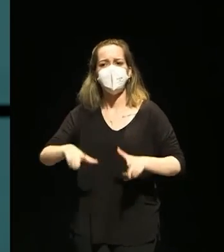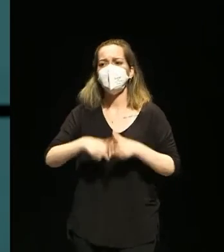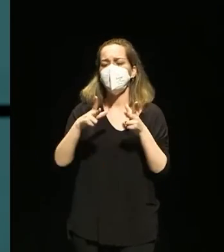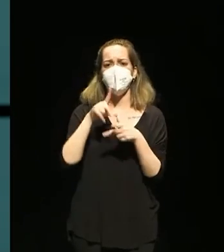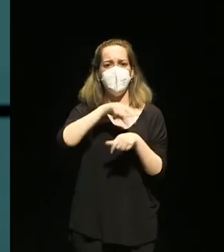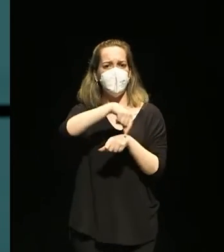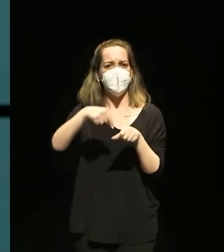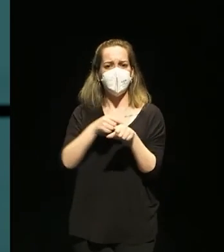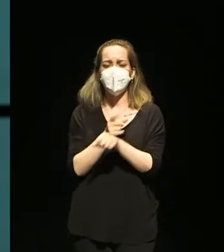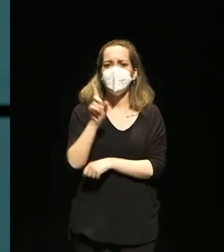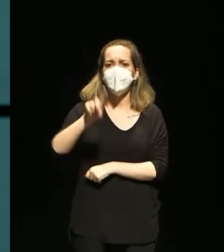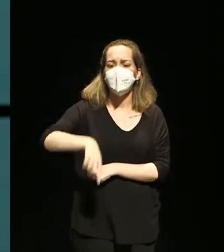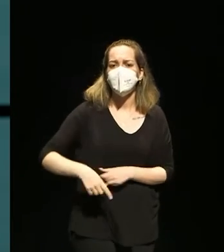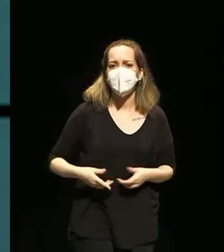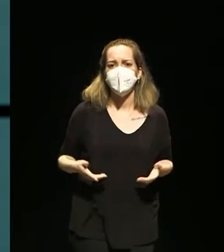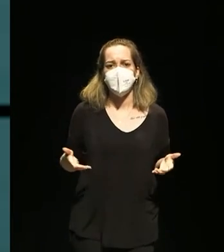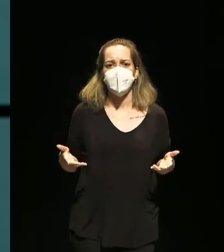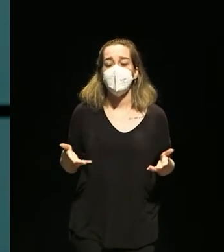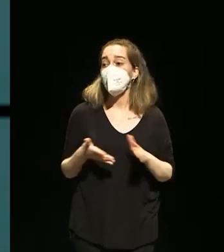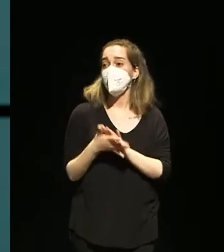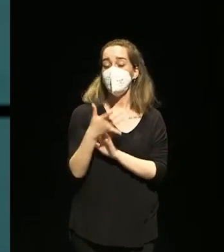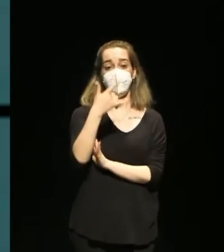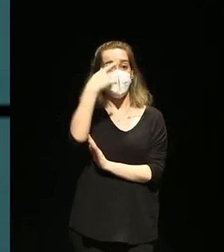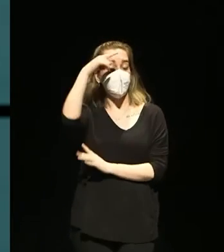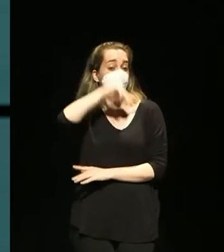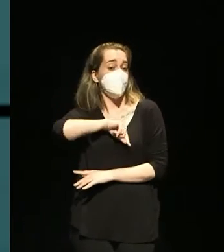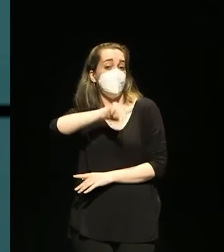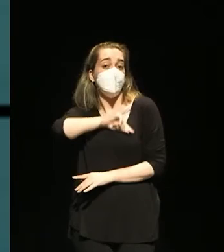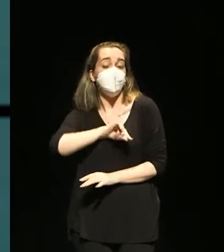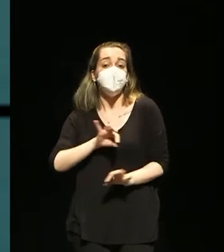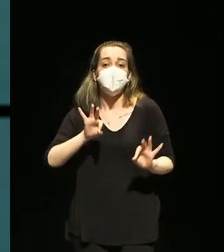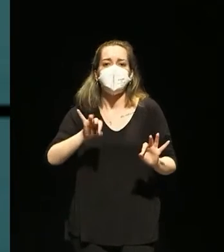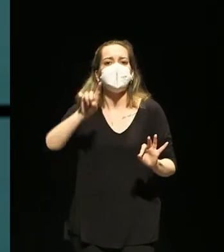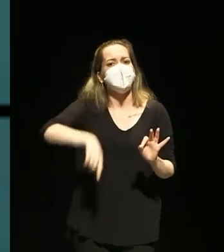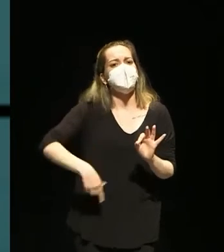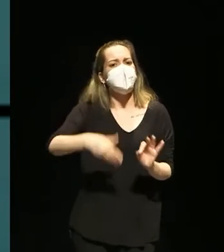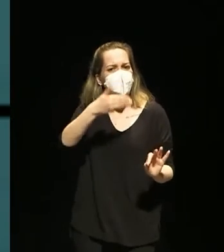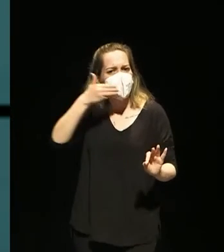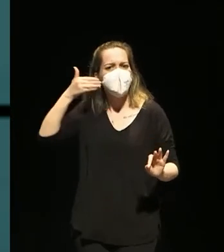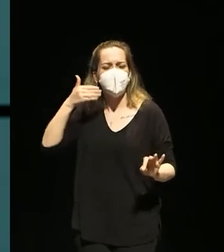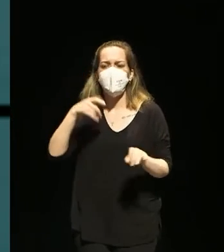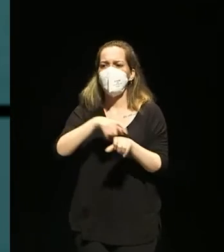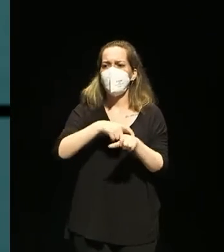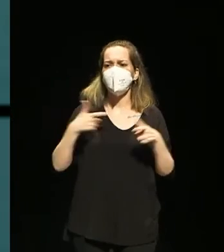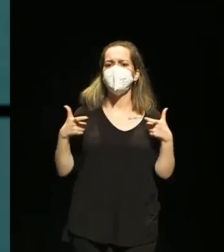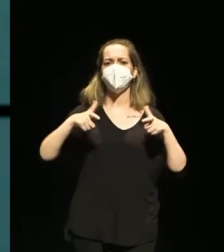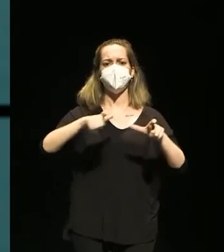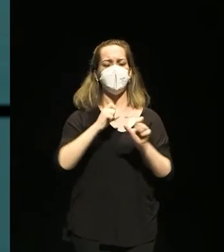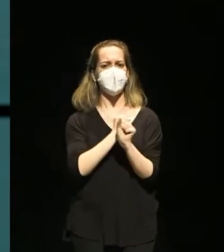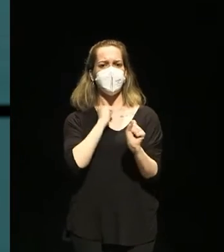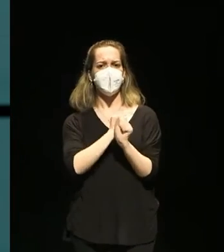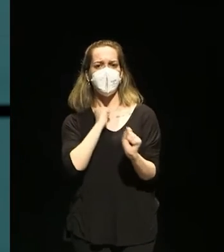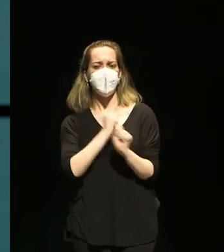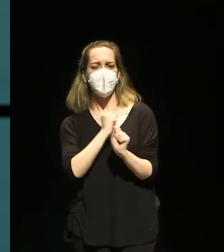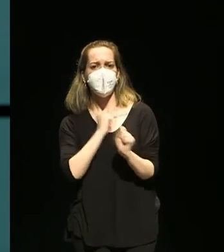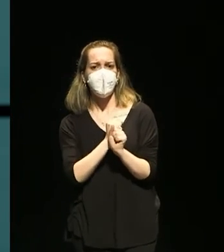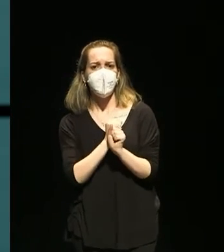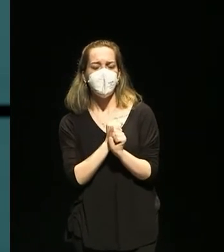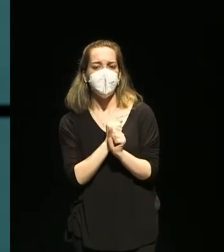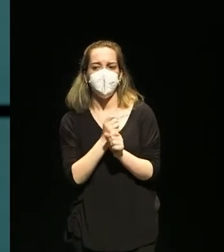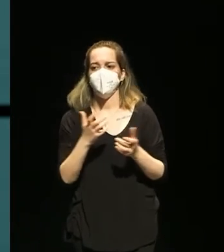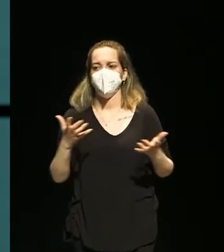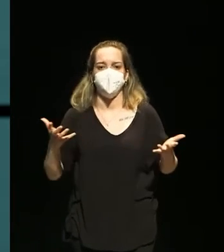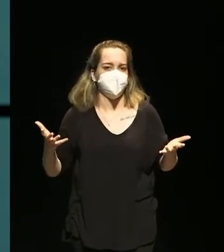també, per consciència i per orgull de classe treballadora, no